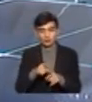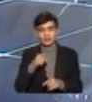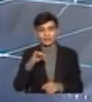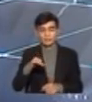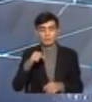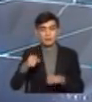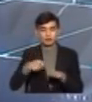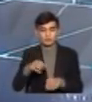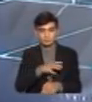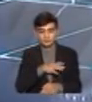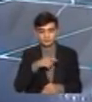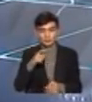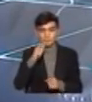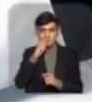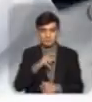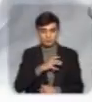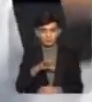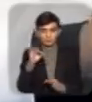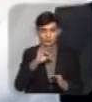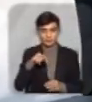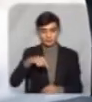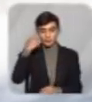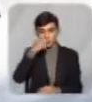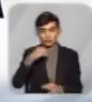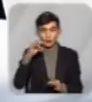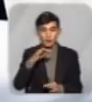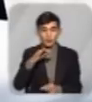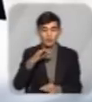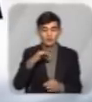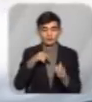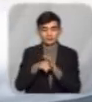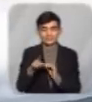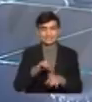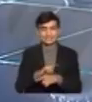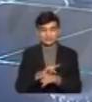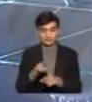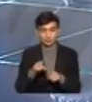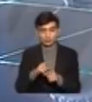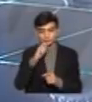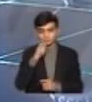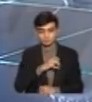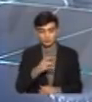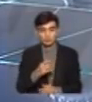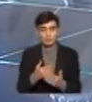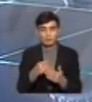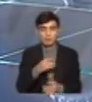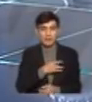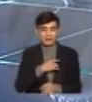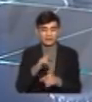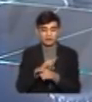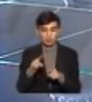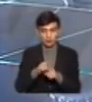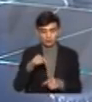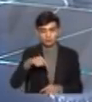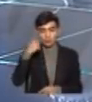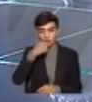машинамен тігілген биылғы жылдың символы ақ тышқанды тарту етіп жеріпті. Ал бүгін тілшілеріміз оған бас жүлдені